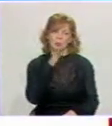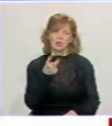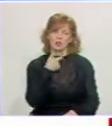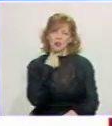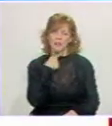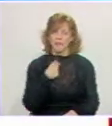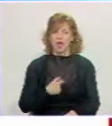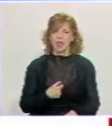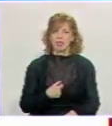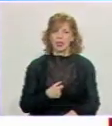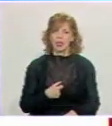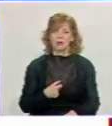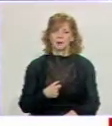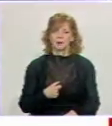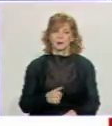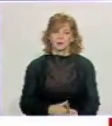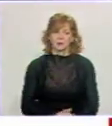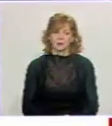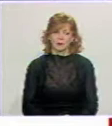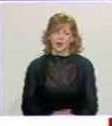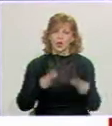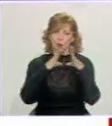muzică populară românească și jazz.